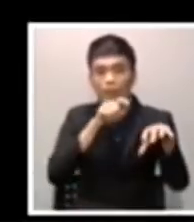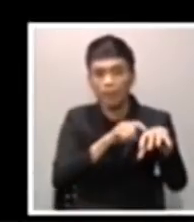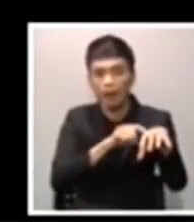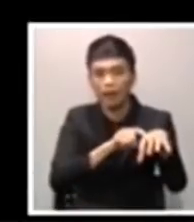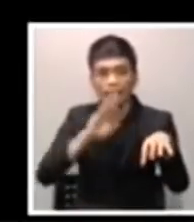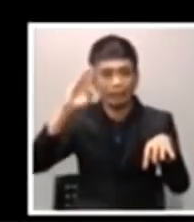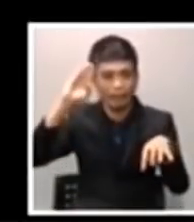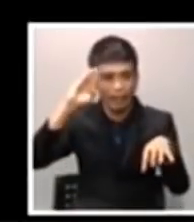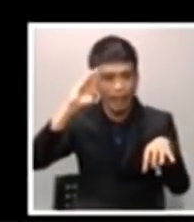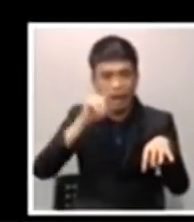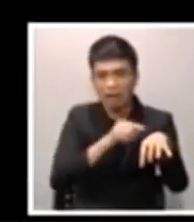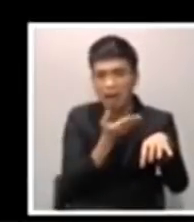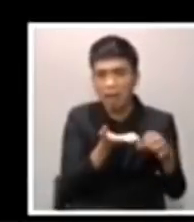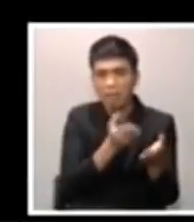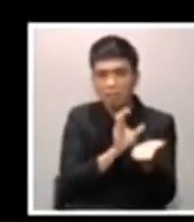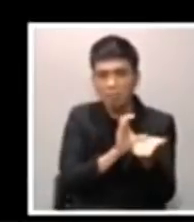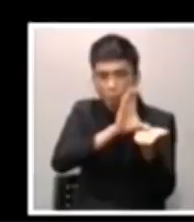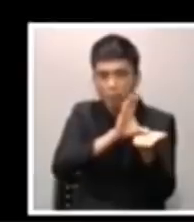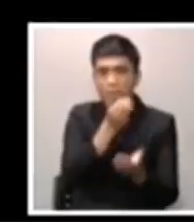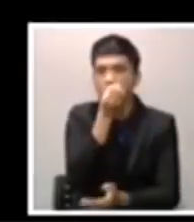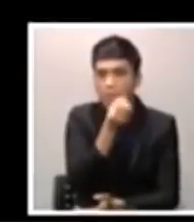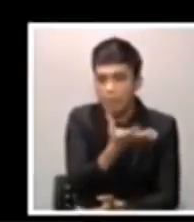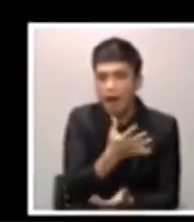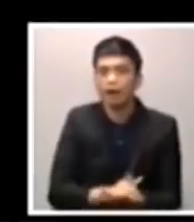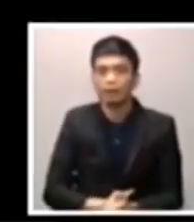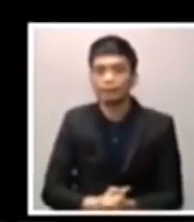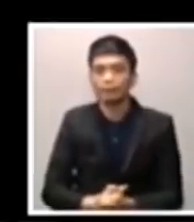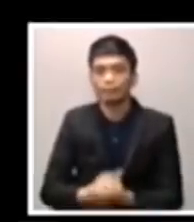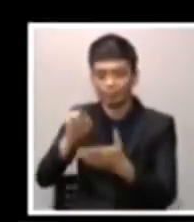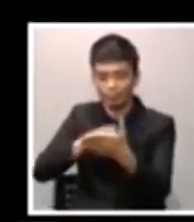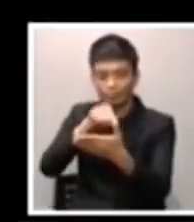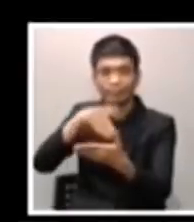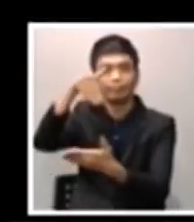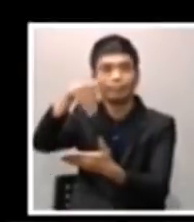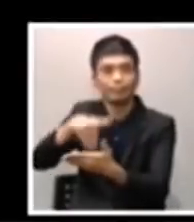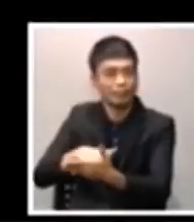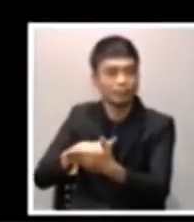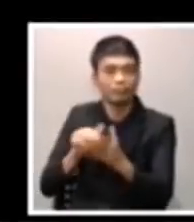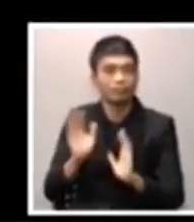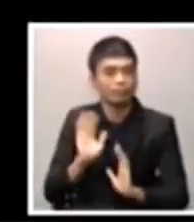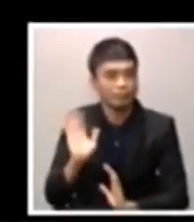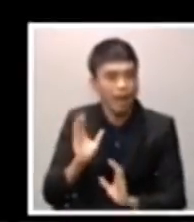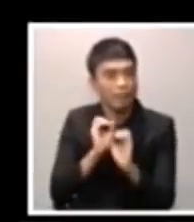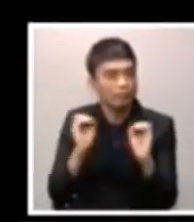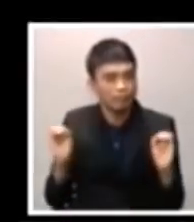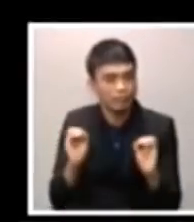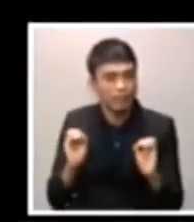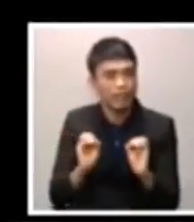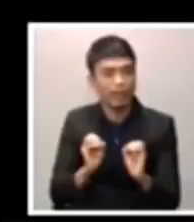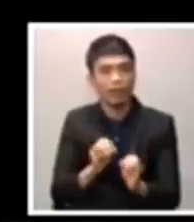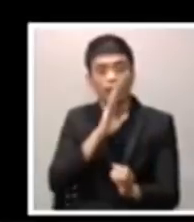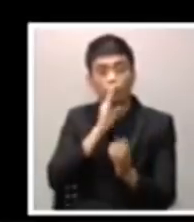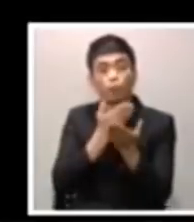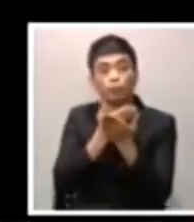วันที่เราไม่มีสภาผู้แทนราษฎรไม่มีคนที่มาจากการเลือกตั้งท่านประธานก็จะเห็นนะครับขบวนของร